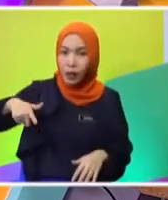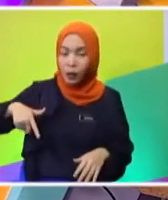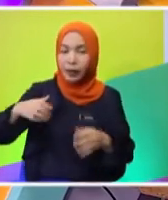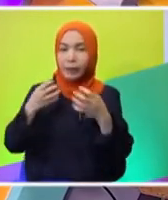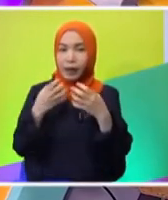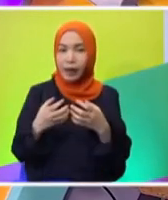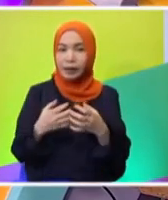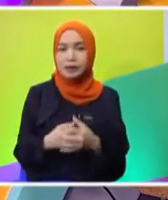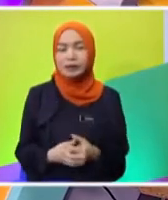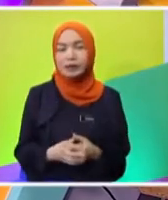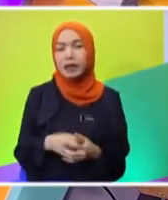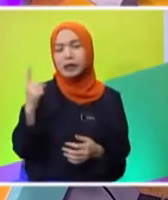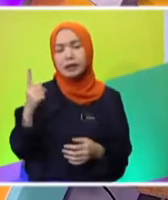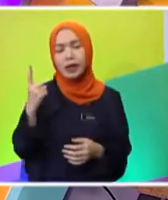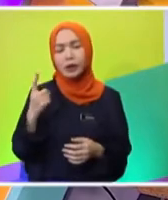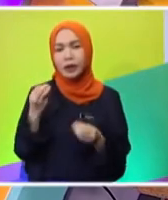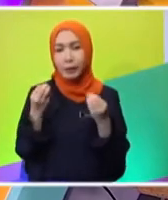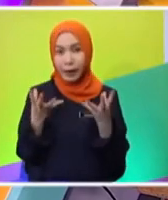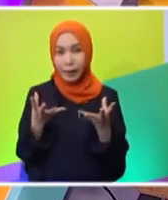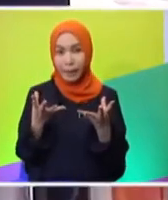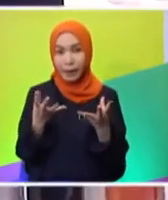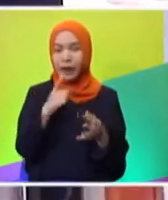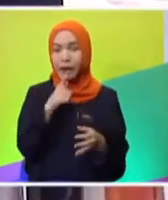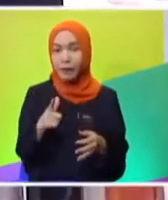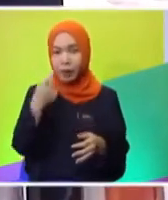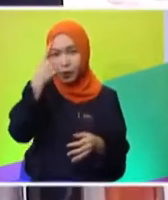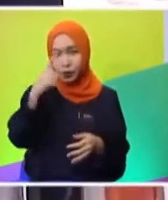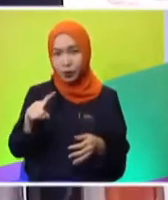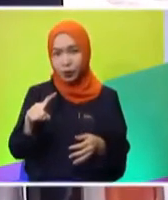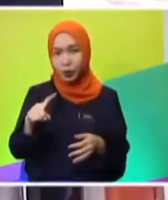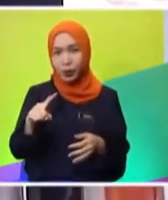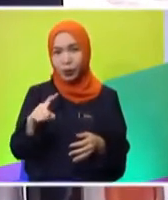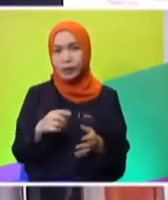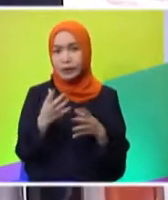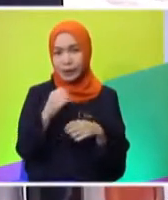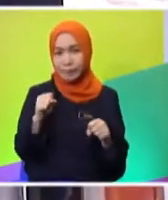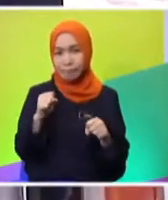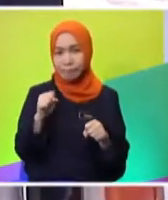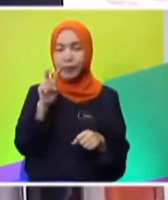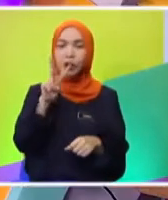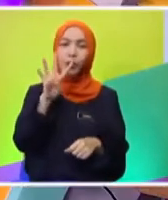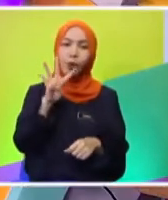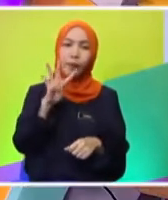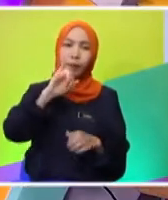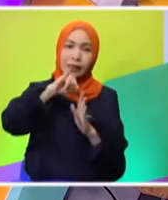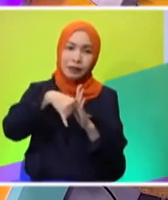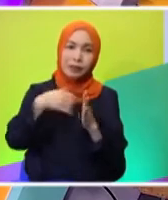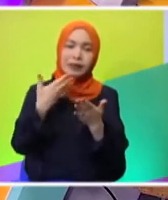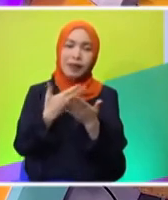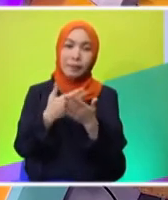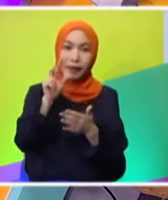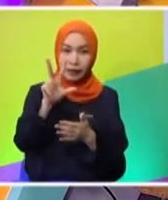maghrib berapa lama masa yang diperlukan yang paling sesuai antara 24jam hingga tiga hari untuk